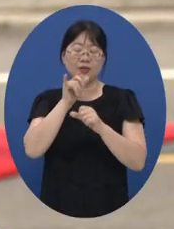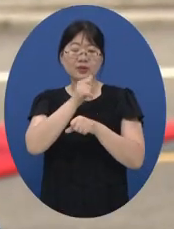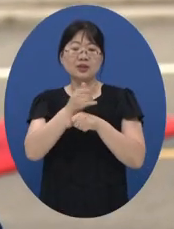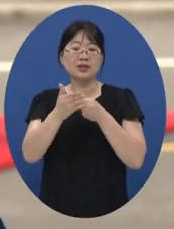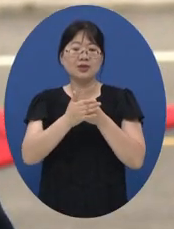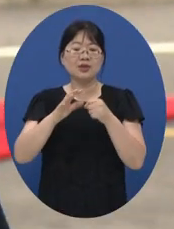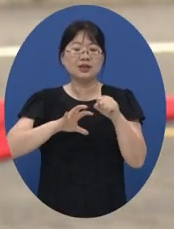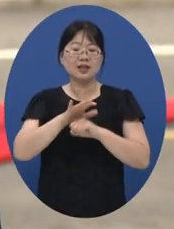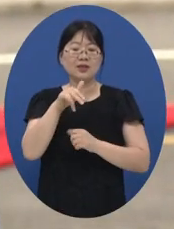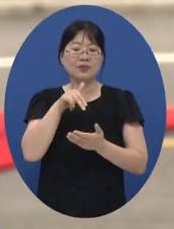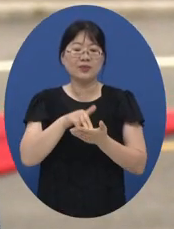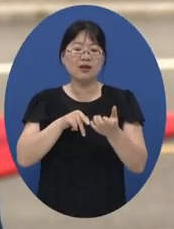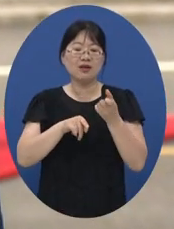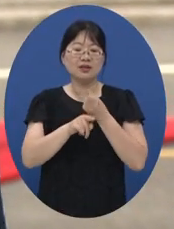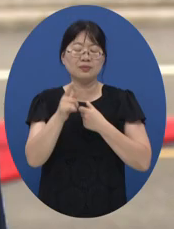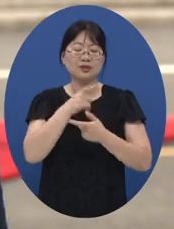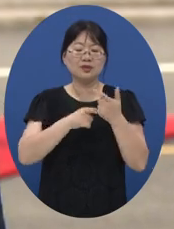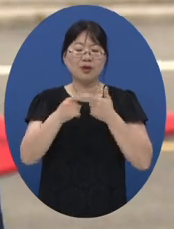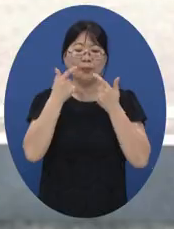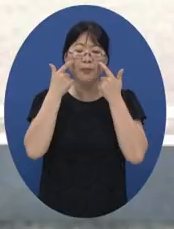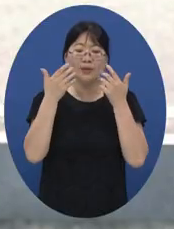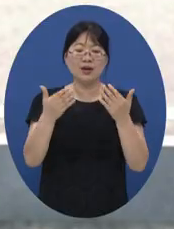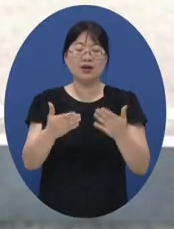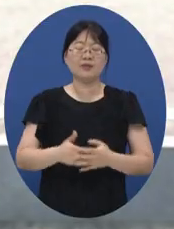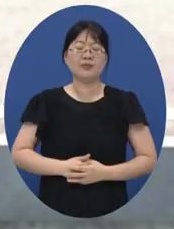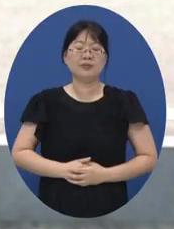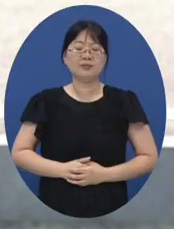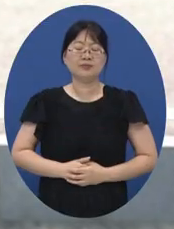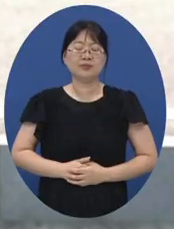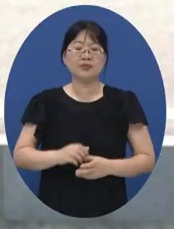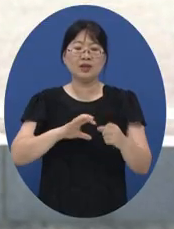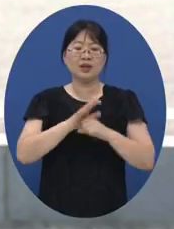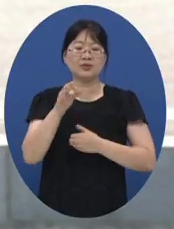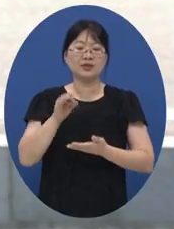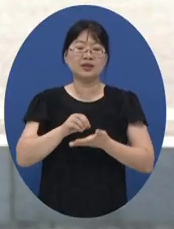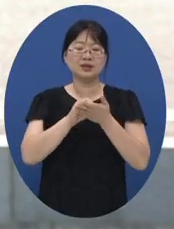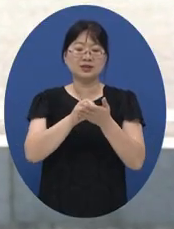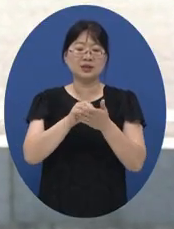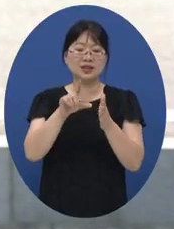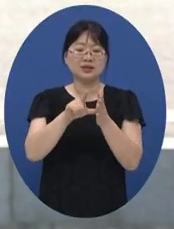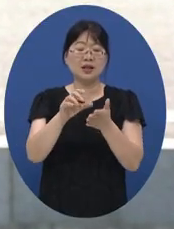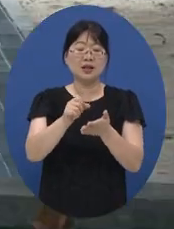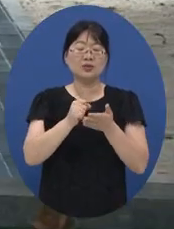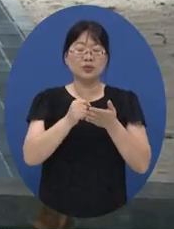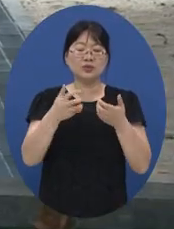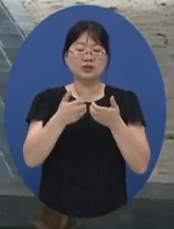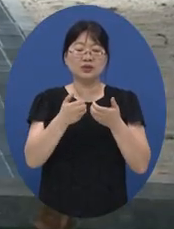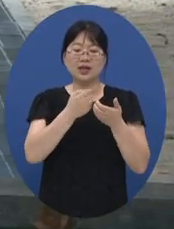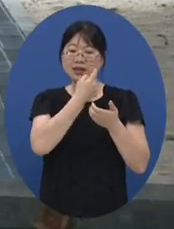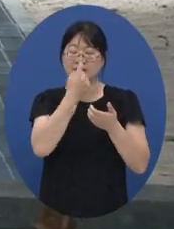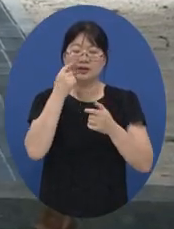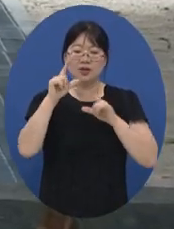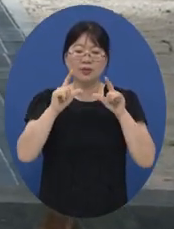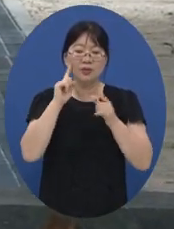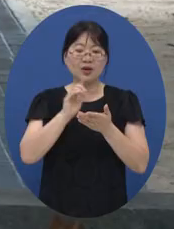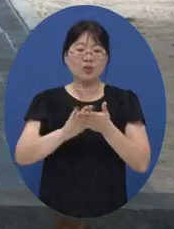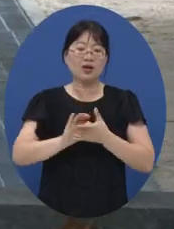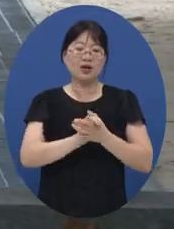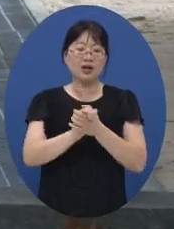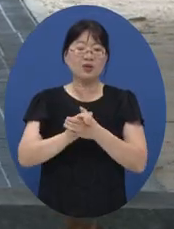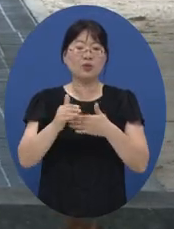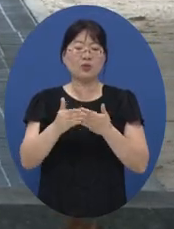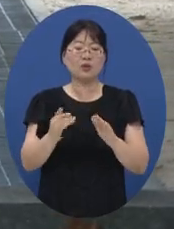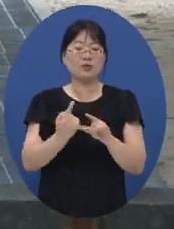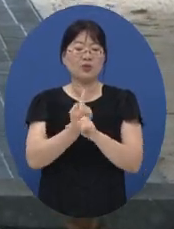세계적으로 그 의미가 부각되는 상황 dmg 세계유산 등재를 계기로 전쟁의 흔적을 평화와 화해의 공간으로